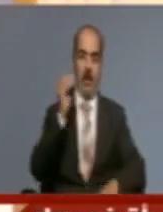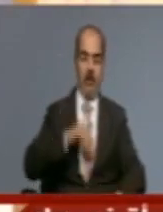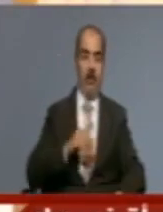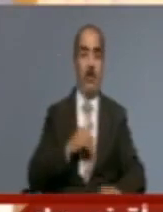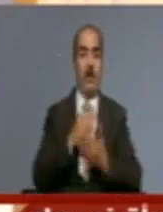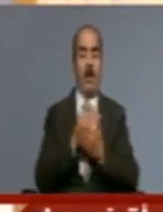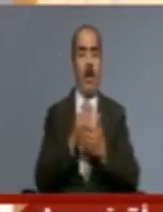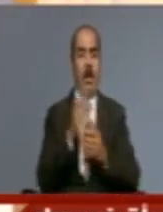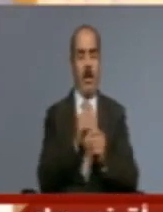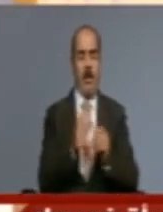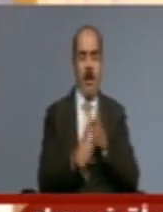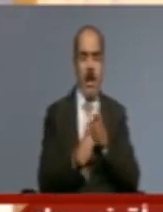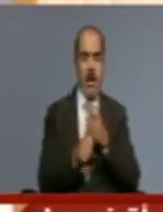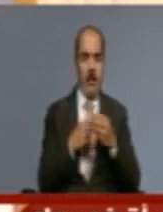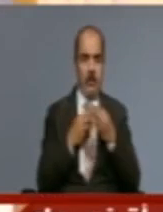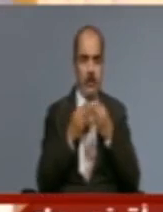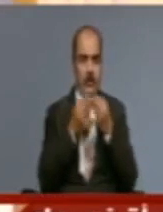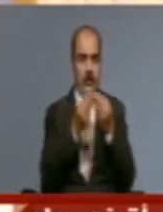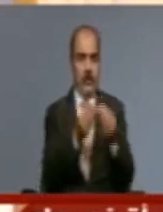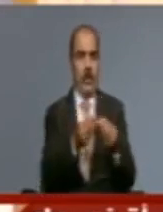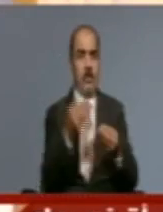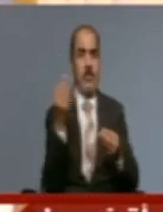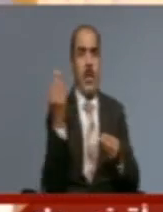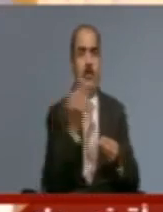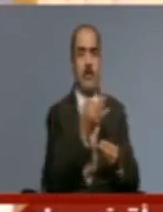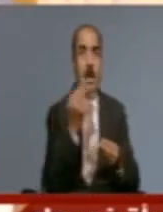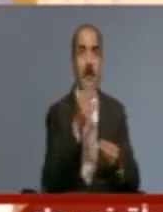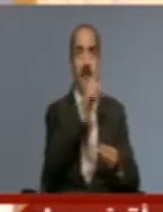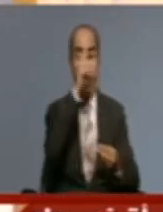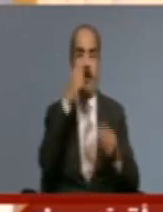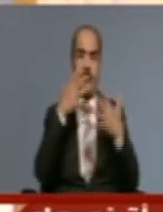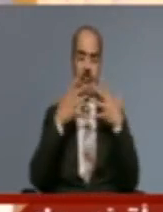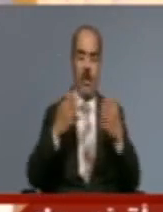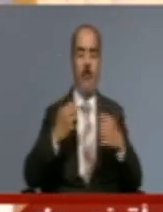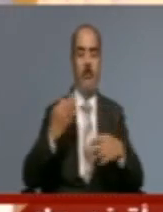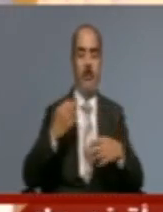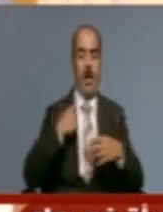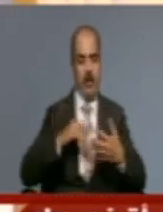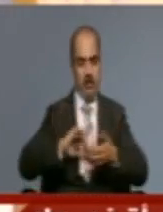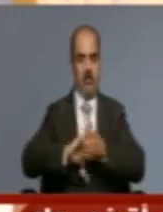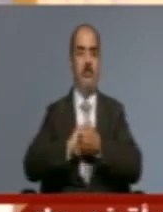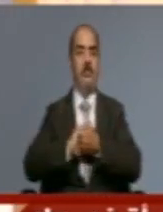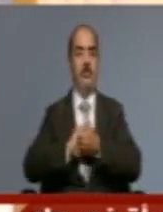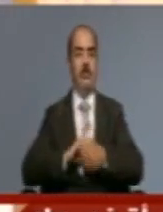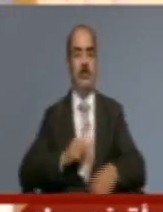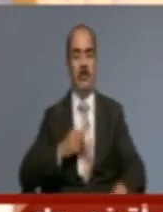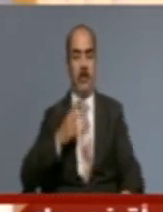محوراً رئيسي للمرأة ضمن الإطار الاستراتيجي الجديد للشراكة مع الأمم المتحدة.